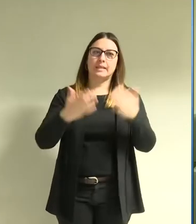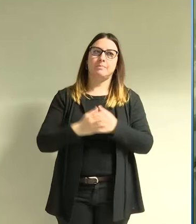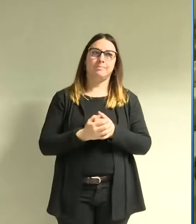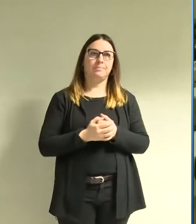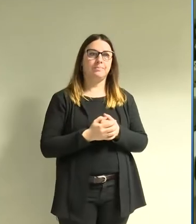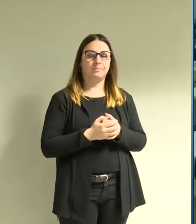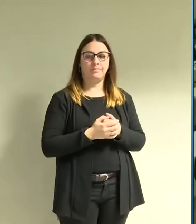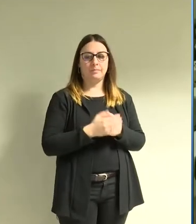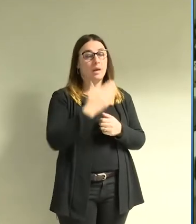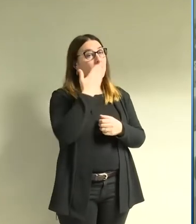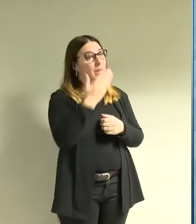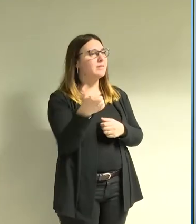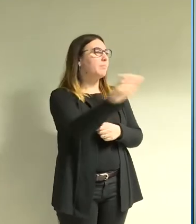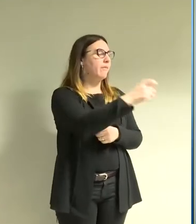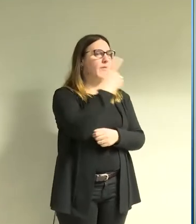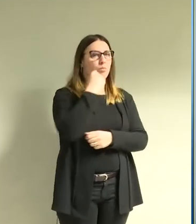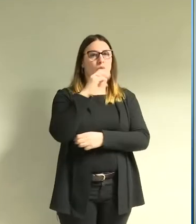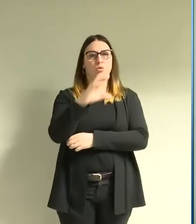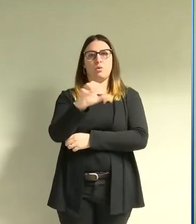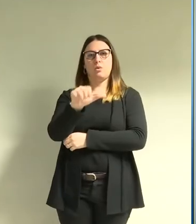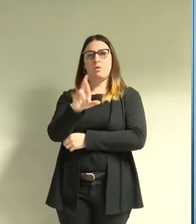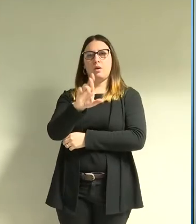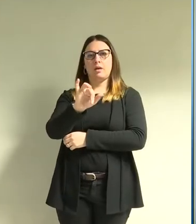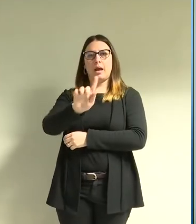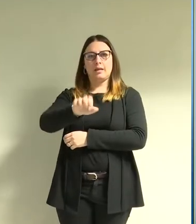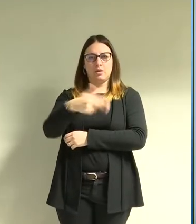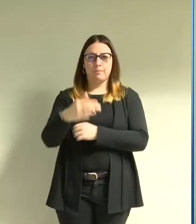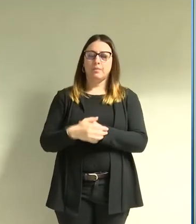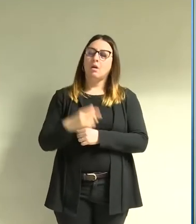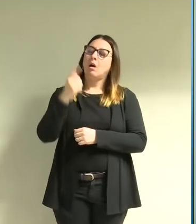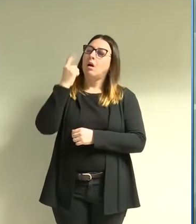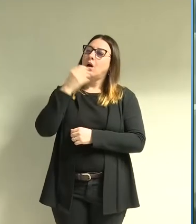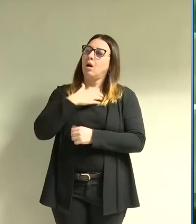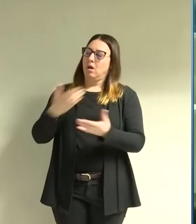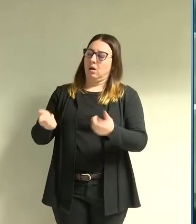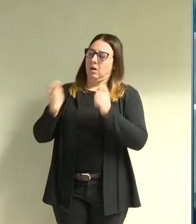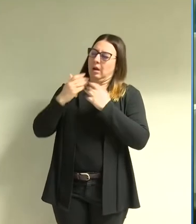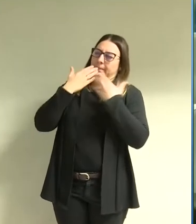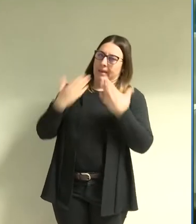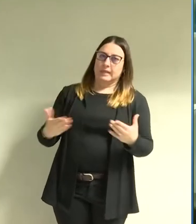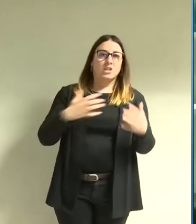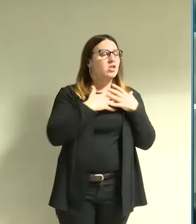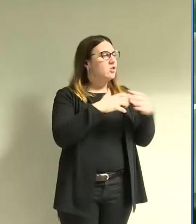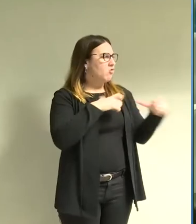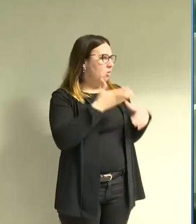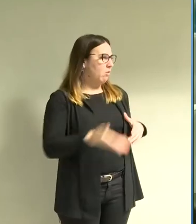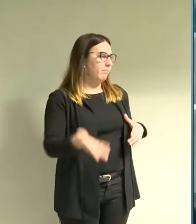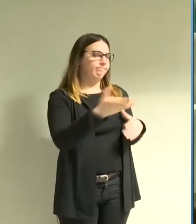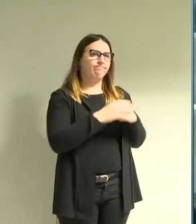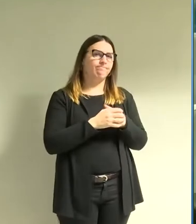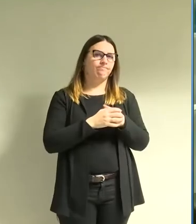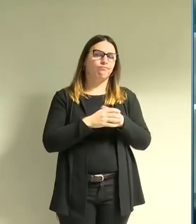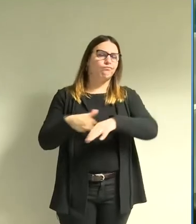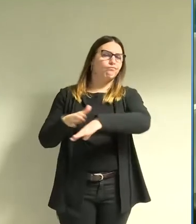merci monsieur carignan oui merci monsieur le maire chers collègues moi je voudrais simplement faire remarquer que cette